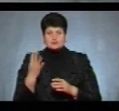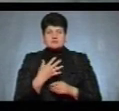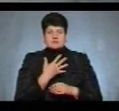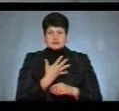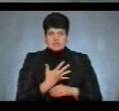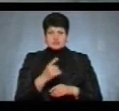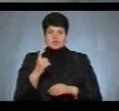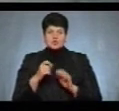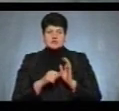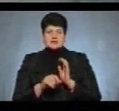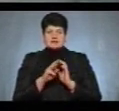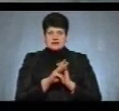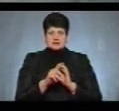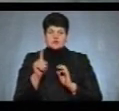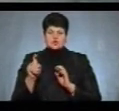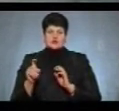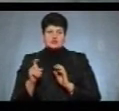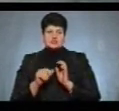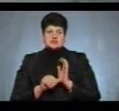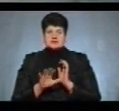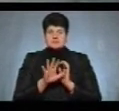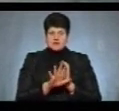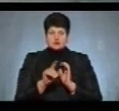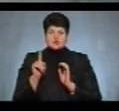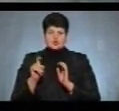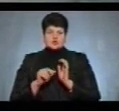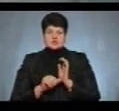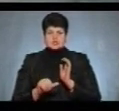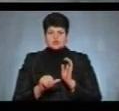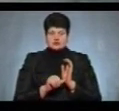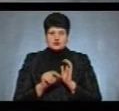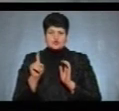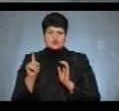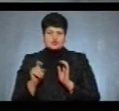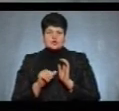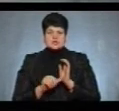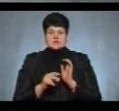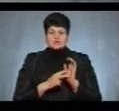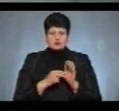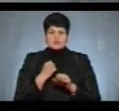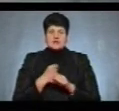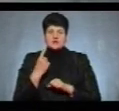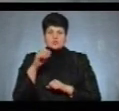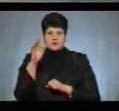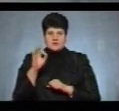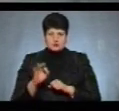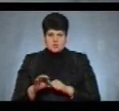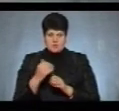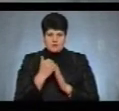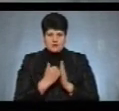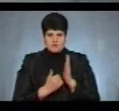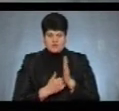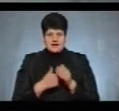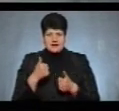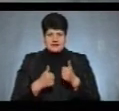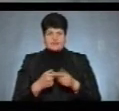– 163, 165, 166 і 167 – опрацювали 100% протоколів. Рейтинг